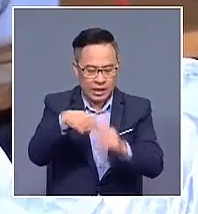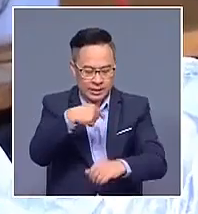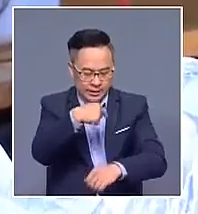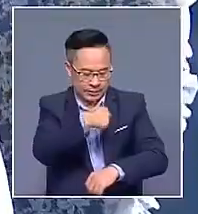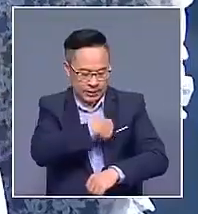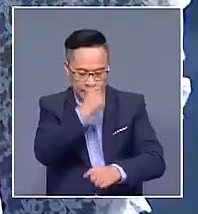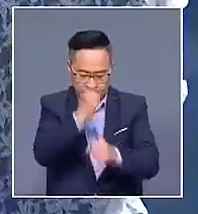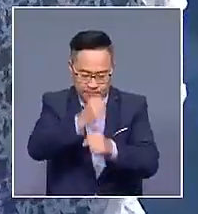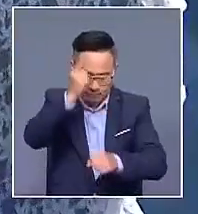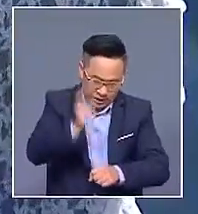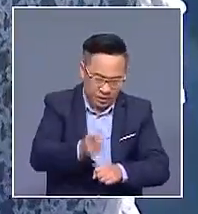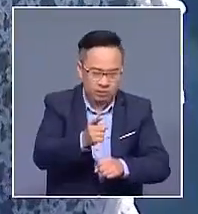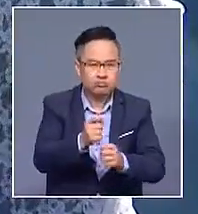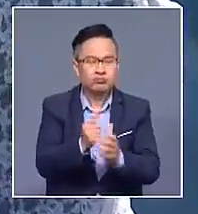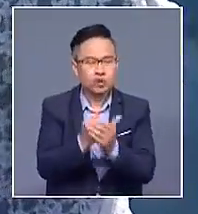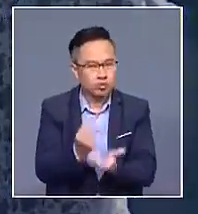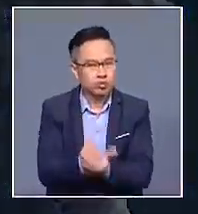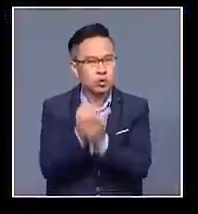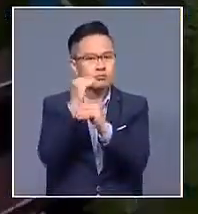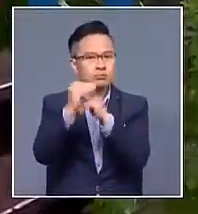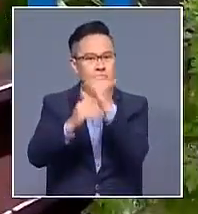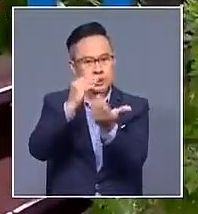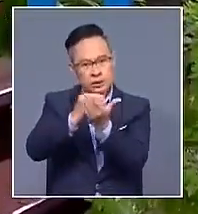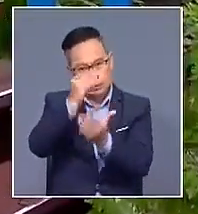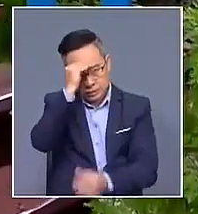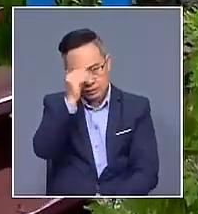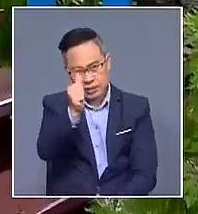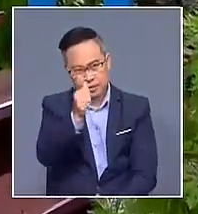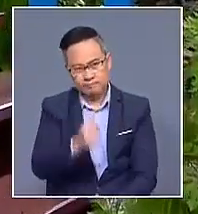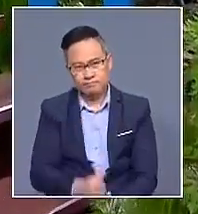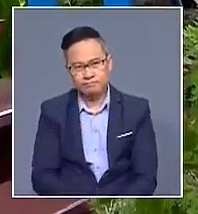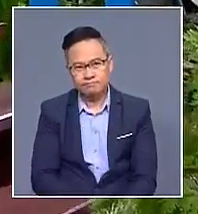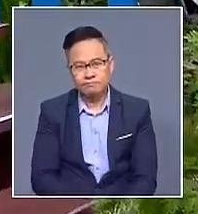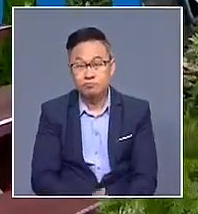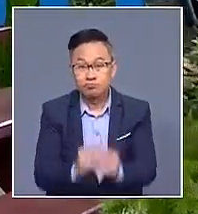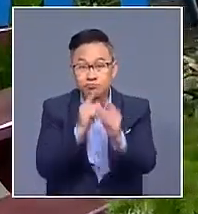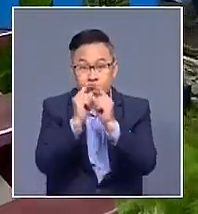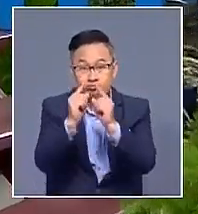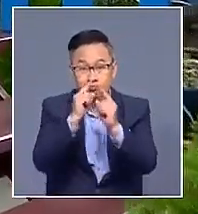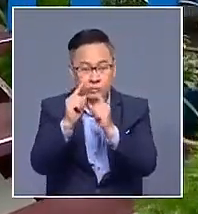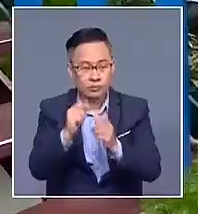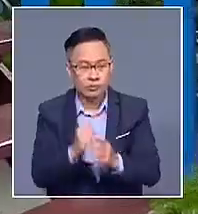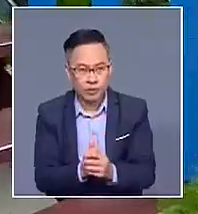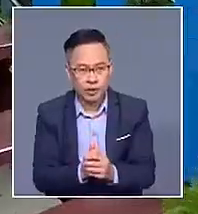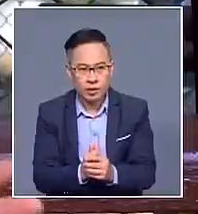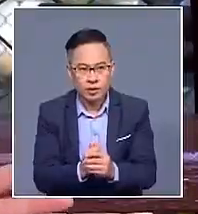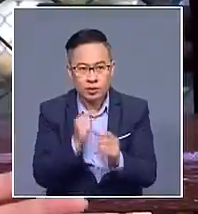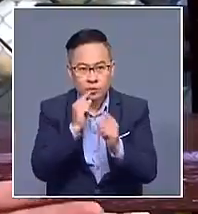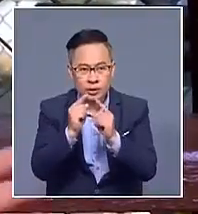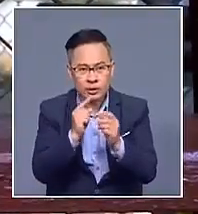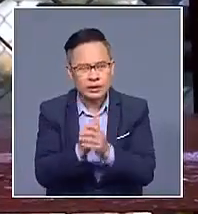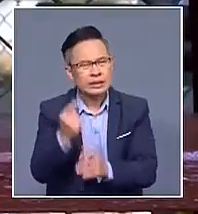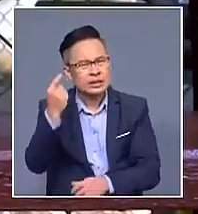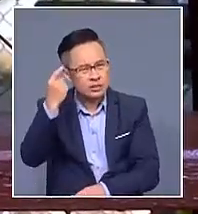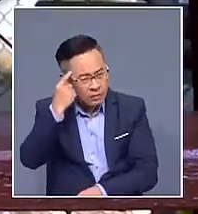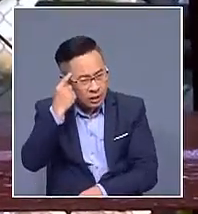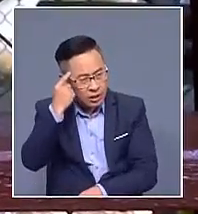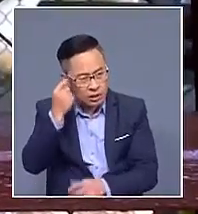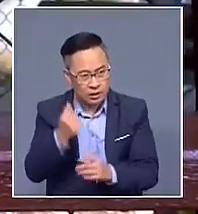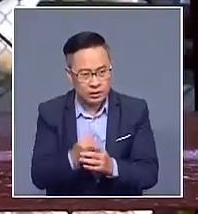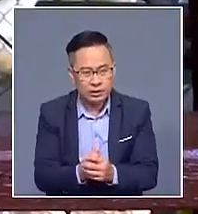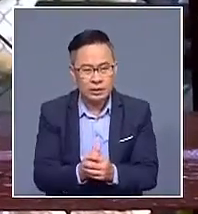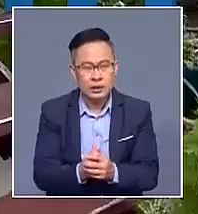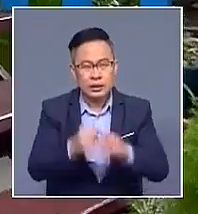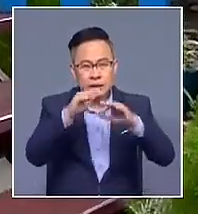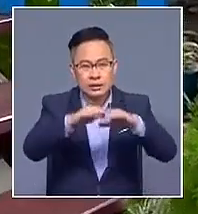ริง ๆ ได้ผลค่ะ การที่น้องได้มี tilfree.com กับ DLTV เนี่ยน้องๆหลายๆคนอ่ะเป